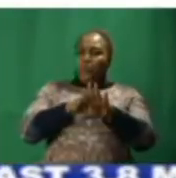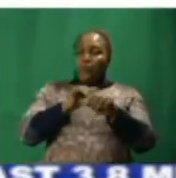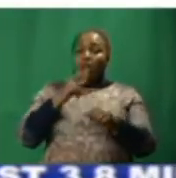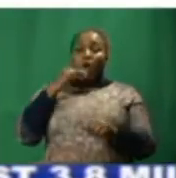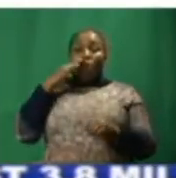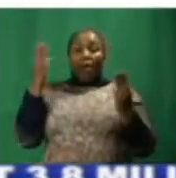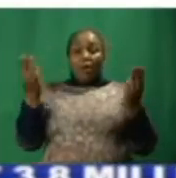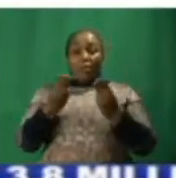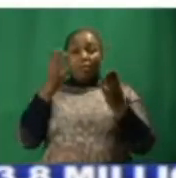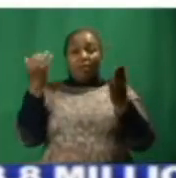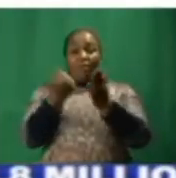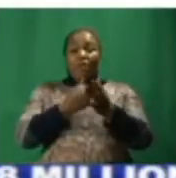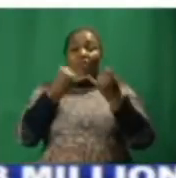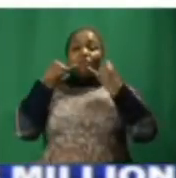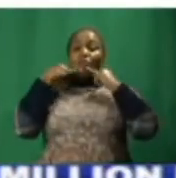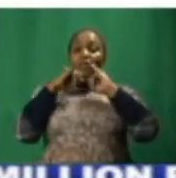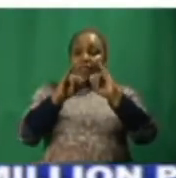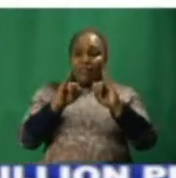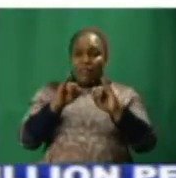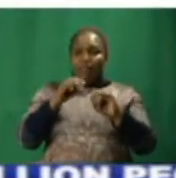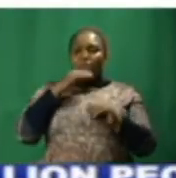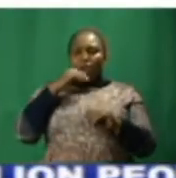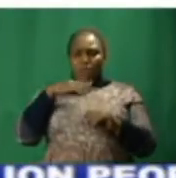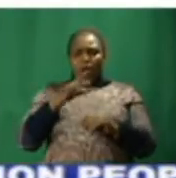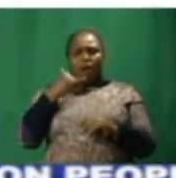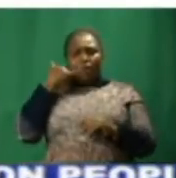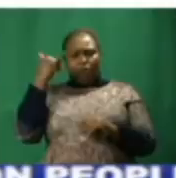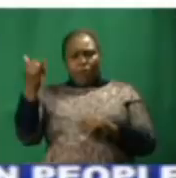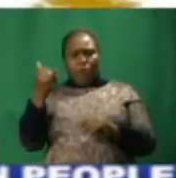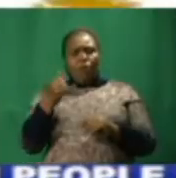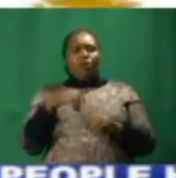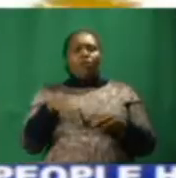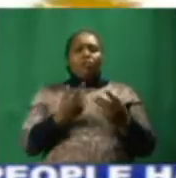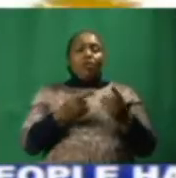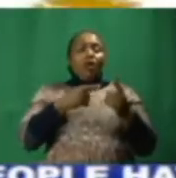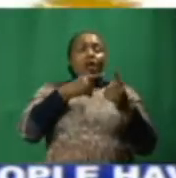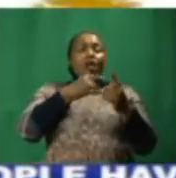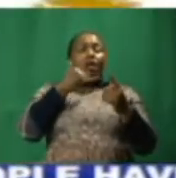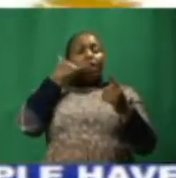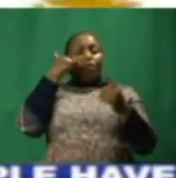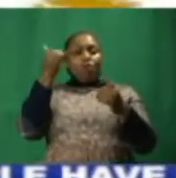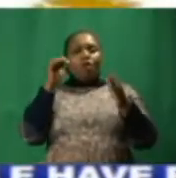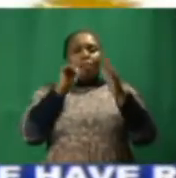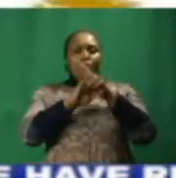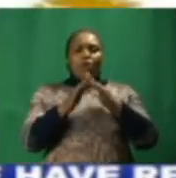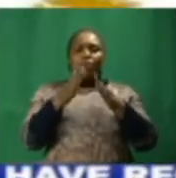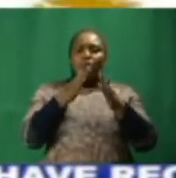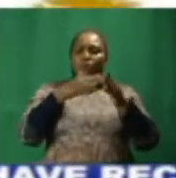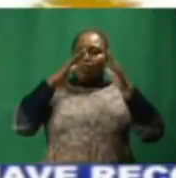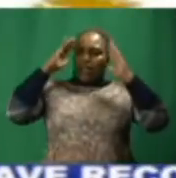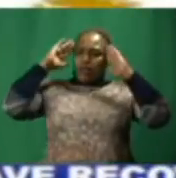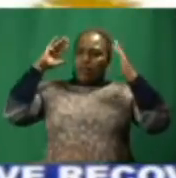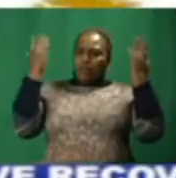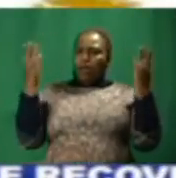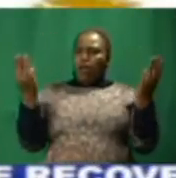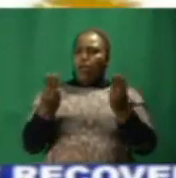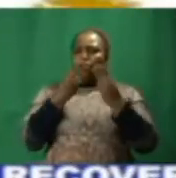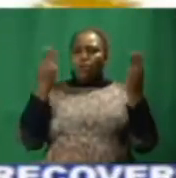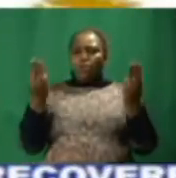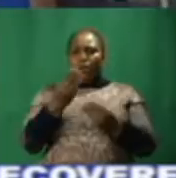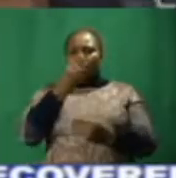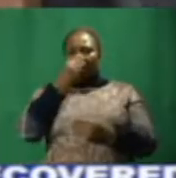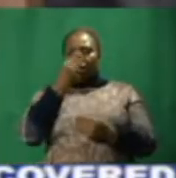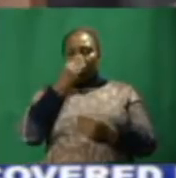sive siyitfola le milayeto asitsinzane nenkampani emaphosi netincingo ngoba letigang atatiwa kutsi dakuphi noma